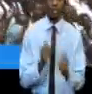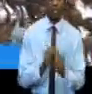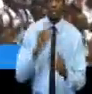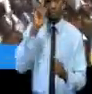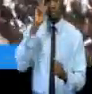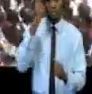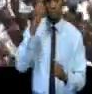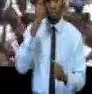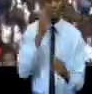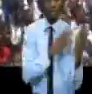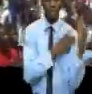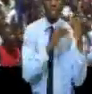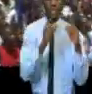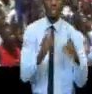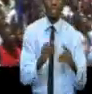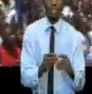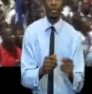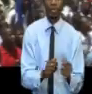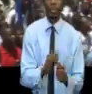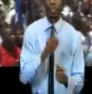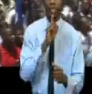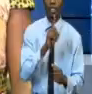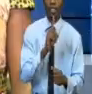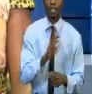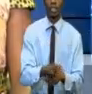sa prise de fonction.